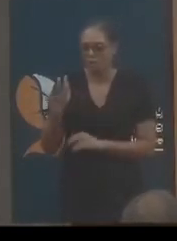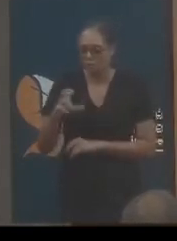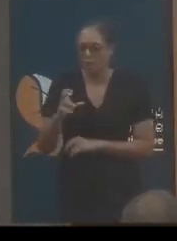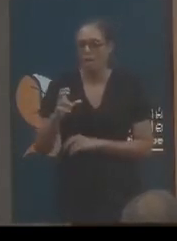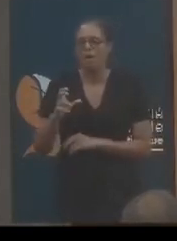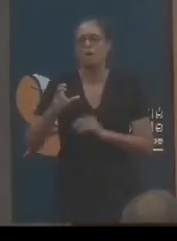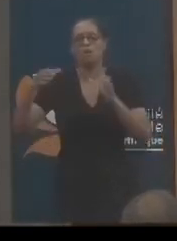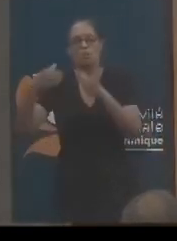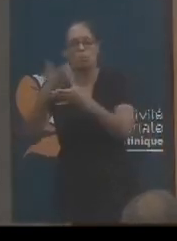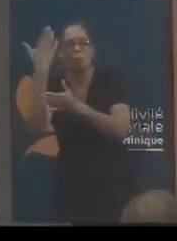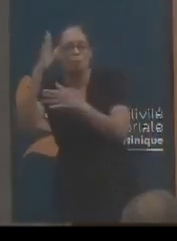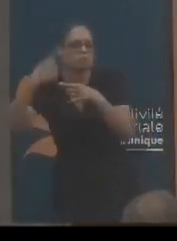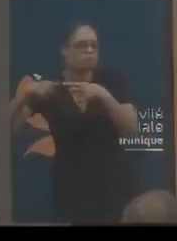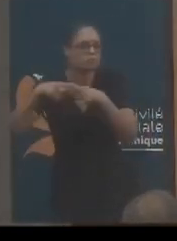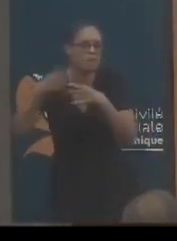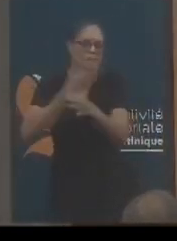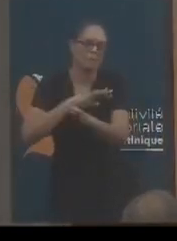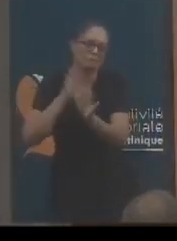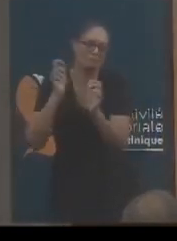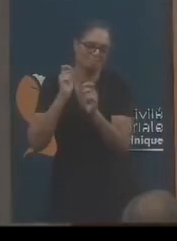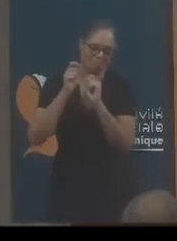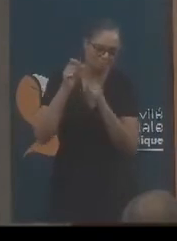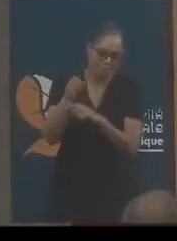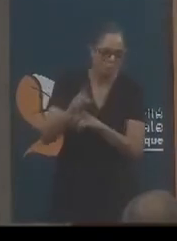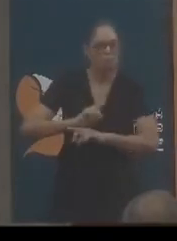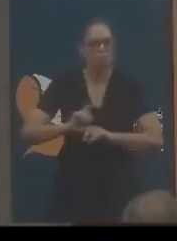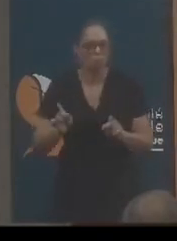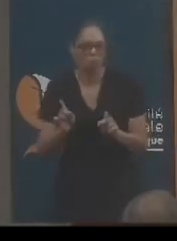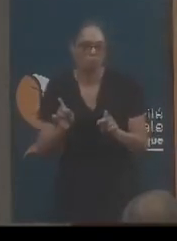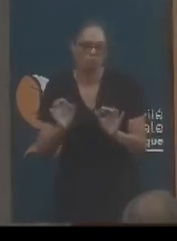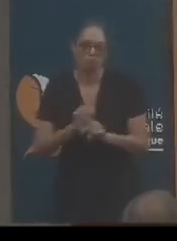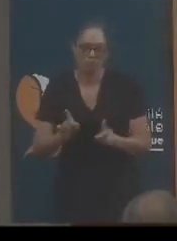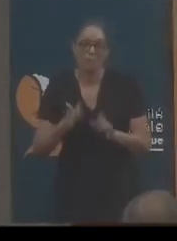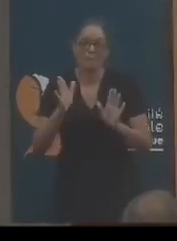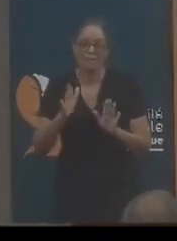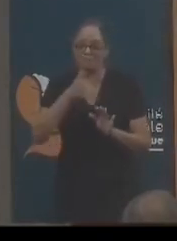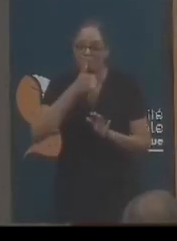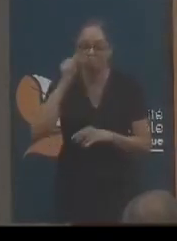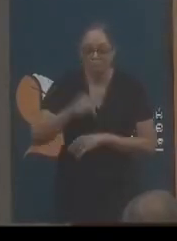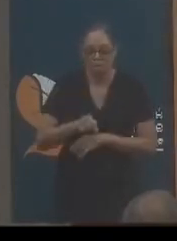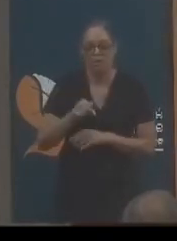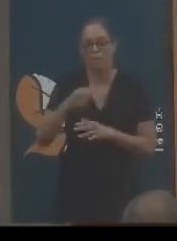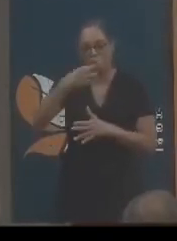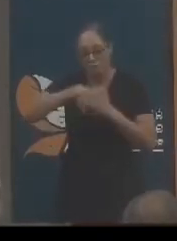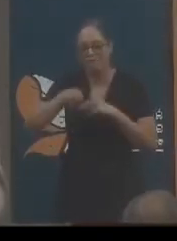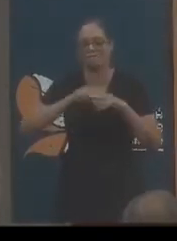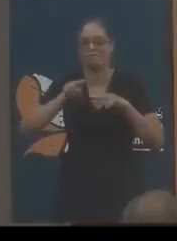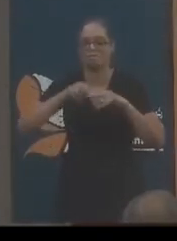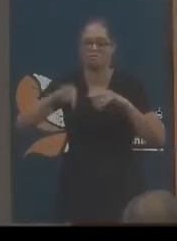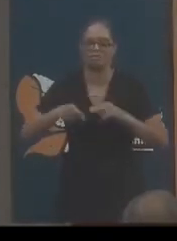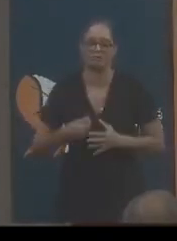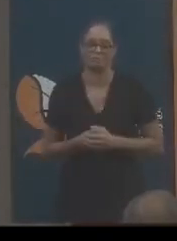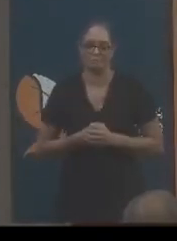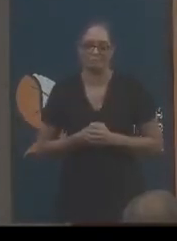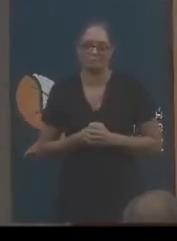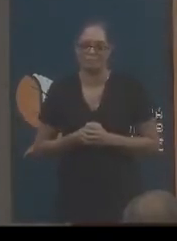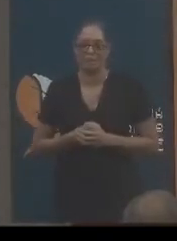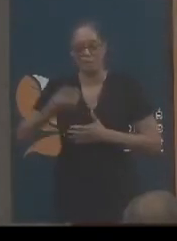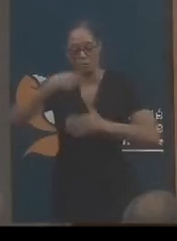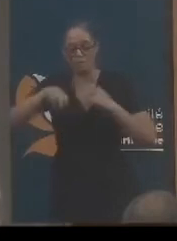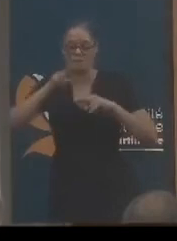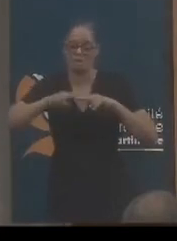la responsabilité à qui que ce soit. Ce ne serait pas correct. Mais nous sommes obligés de reprendre les travaux. Nous allons reprendre les